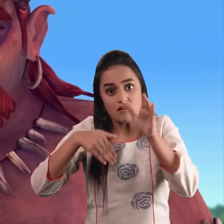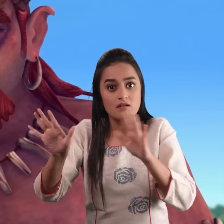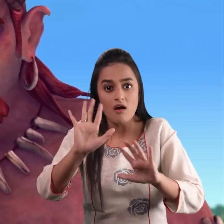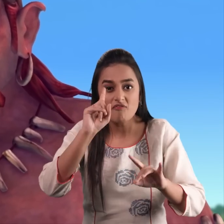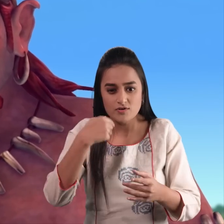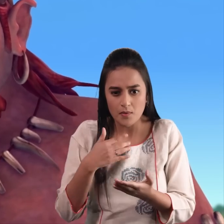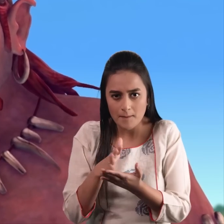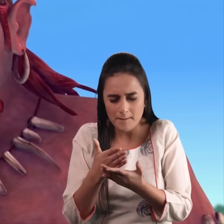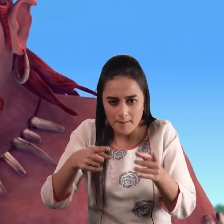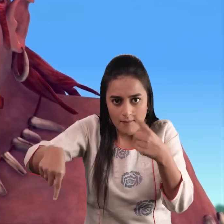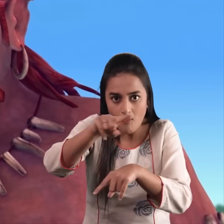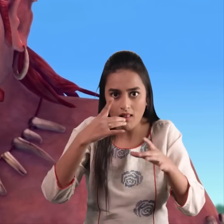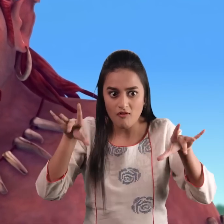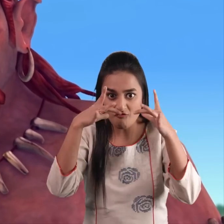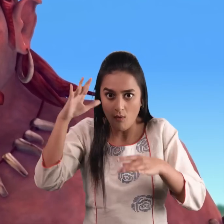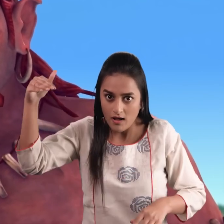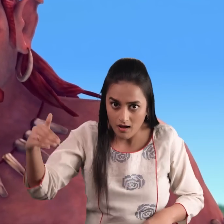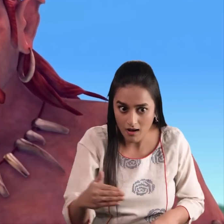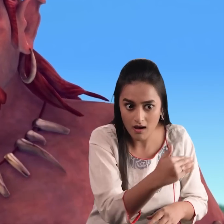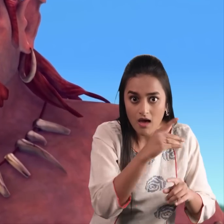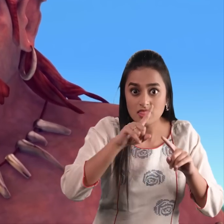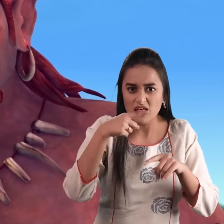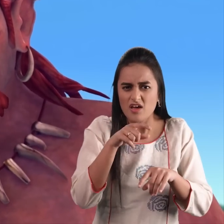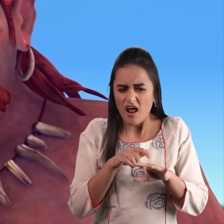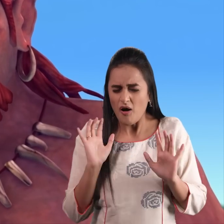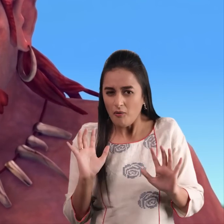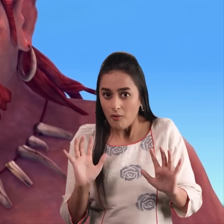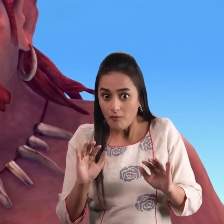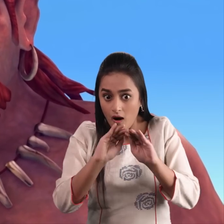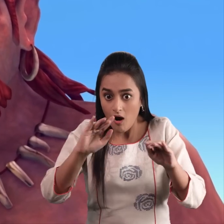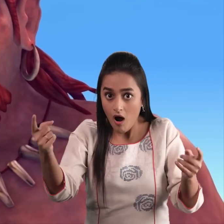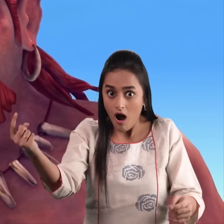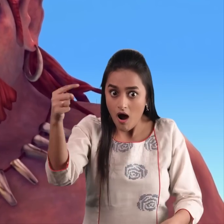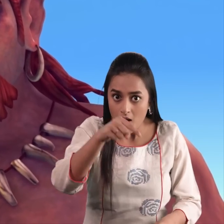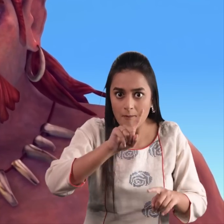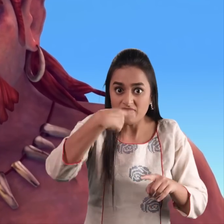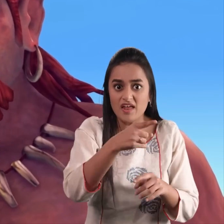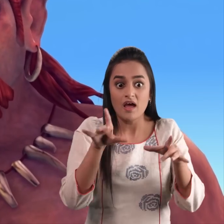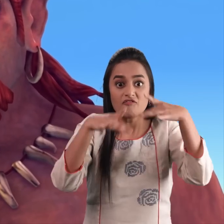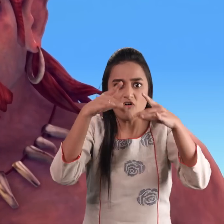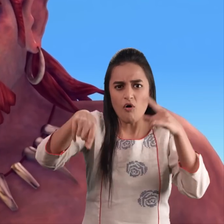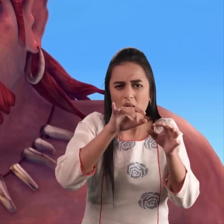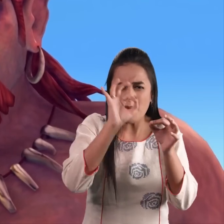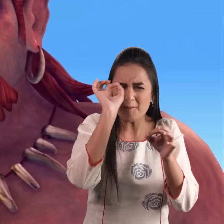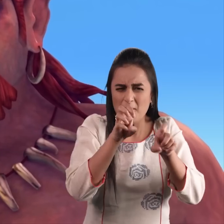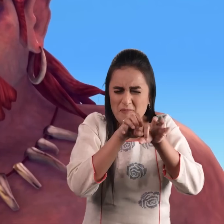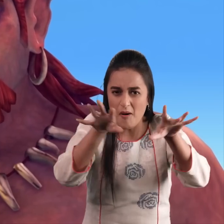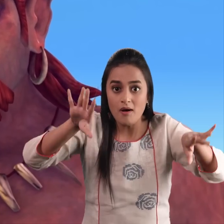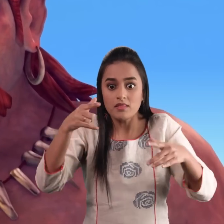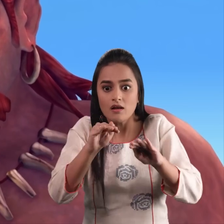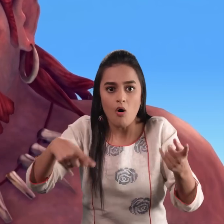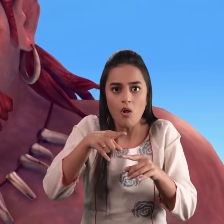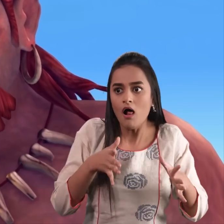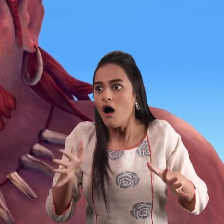जाएंगे। पहले मैं उनको वन की ओर लेकर आता हूँ, फिर तुम सही समय की प्रतीक्षा करना और सारे पेड़ों में आग लगा